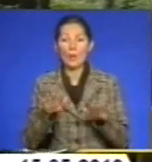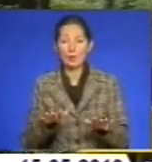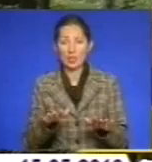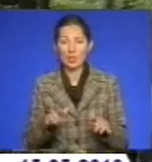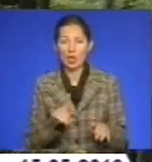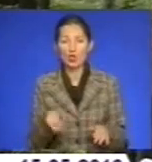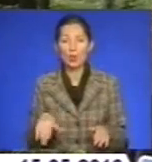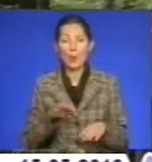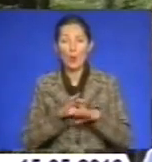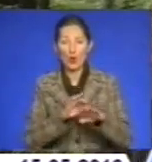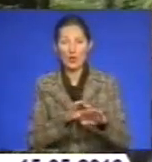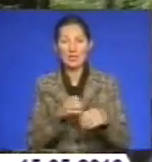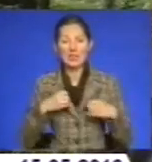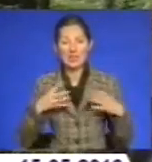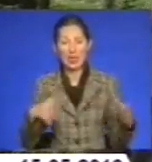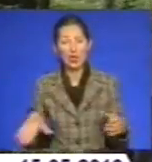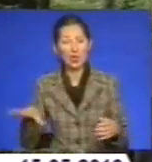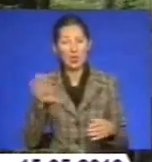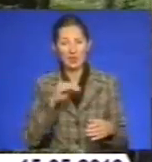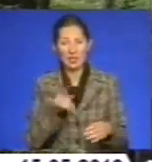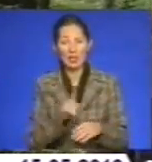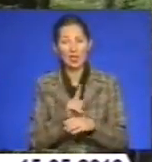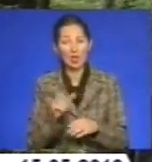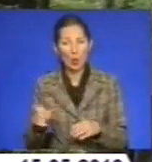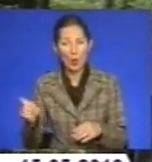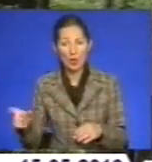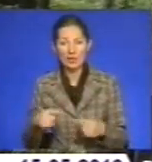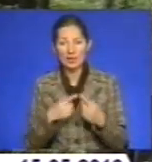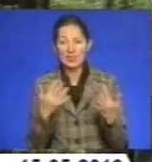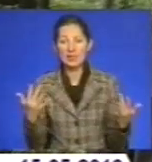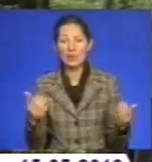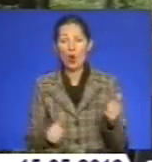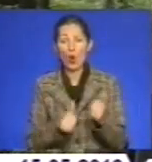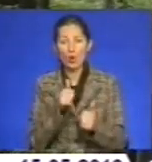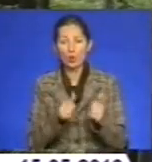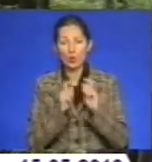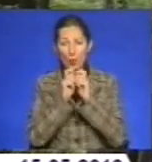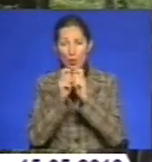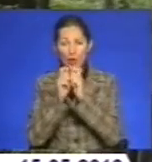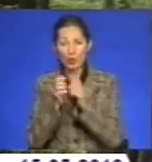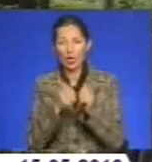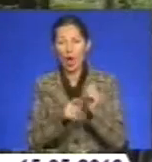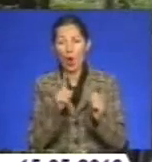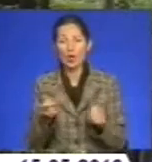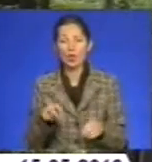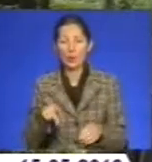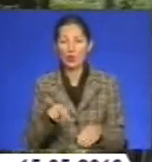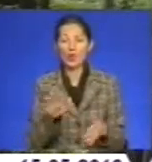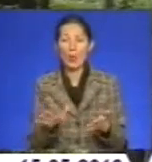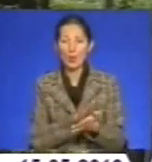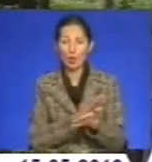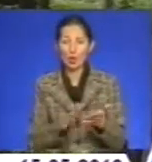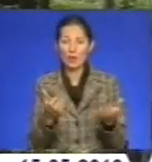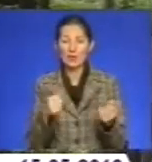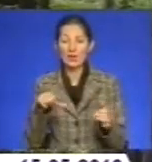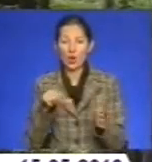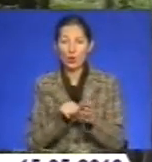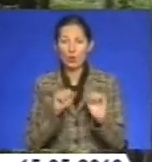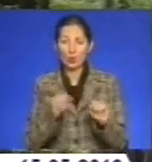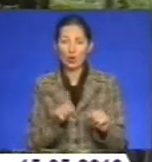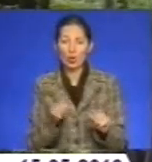усіх тернополян. З різними надзвичайно цікавими конкурсами, подарунками, де кожен прийшовши, безкоштовно взявши участь, може